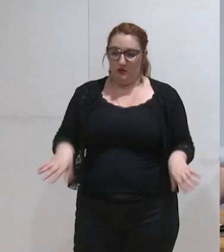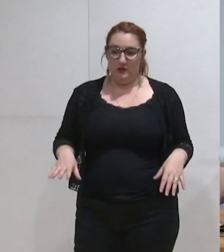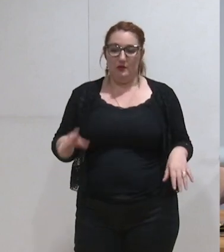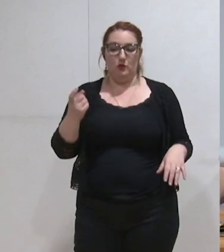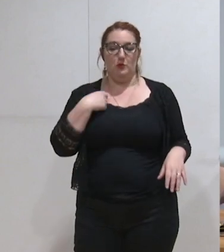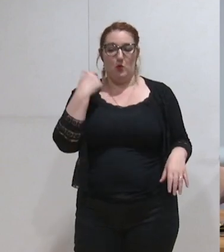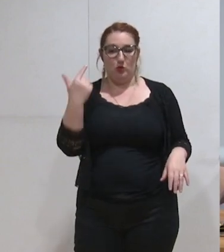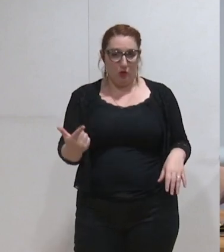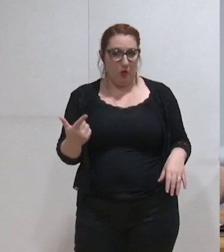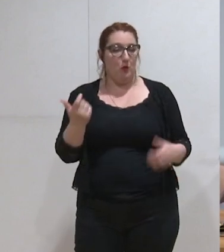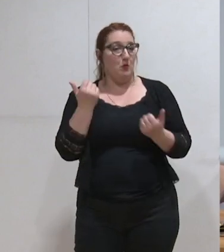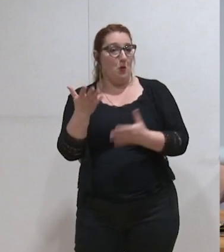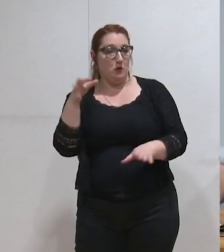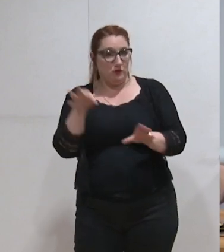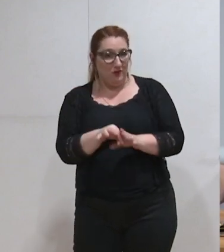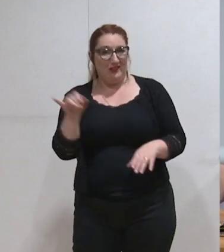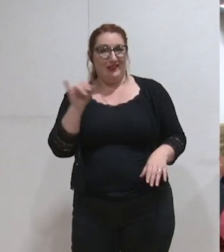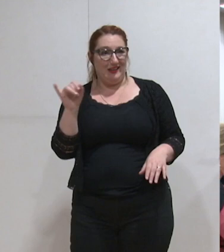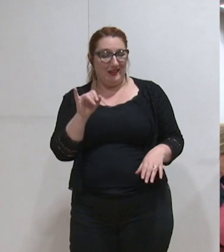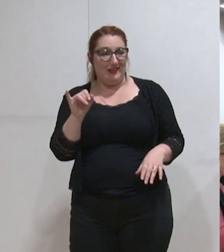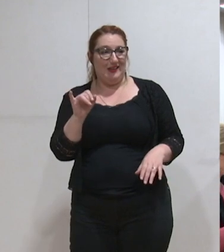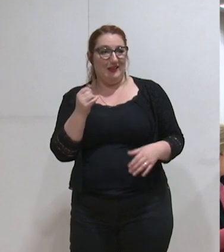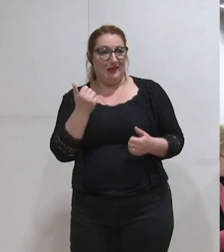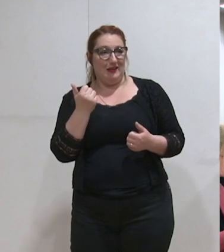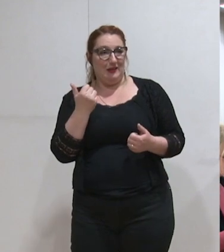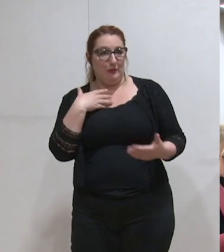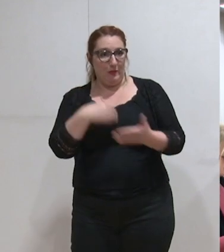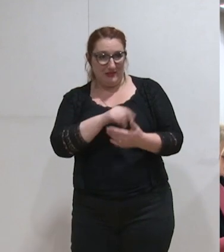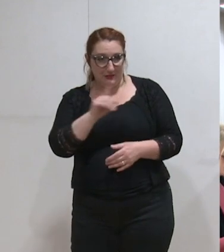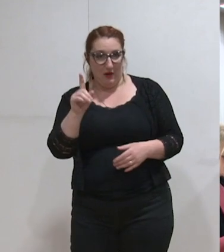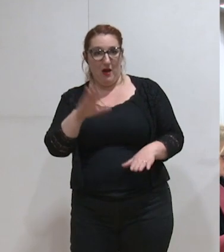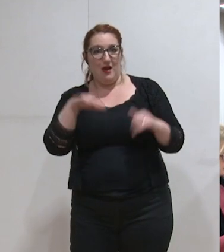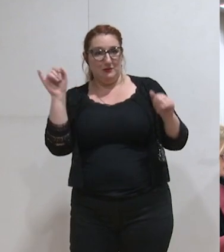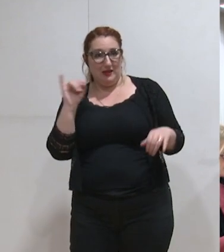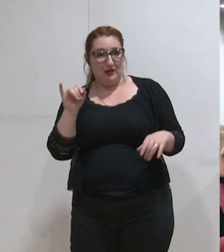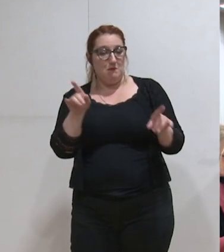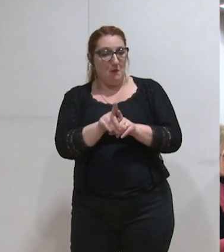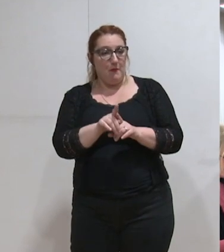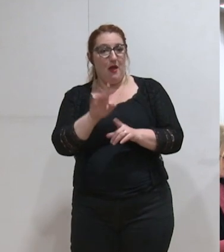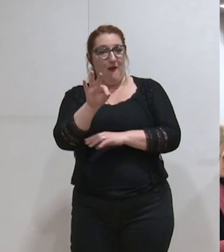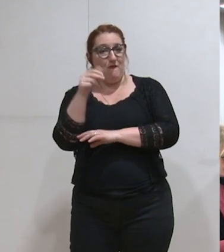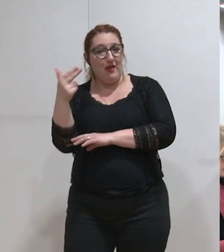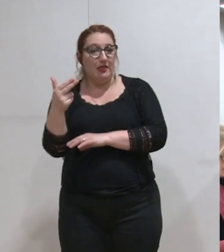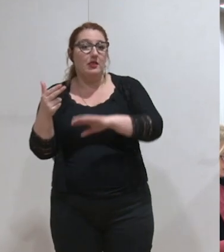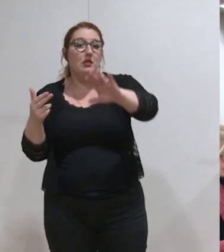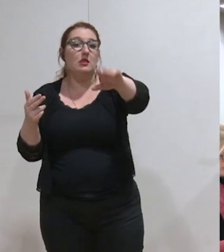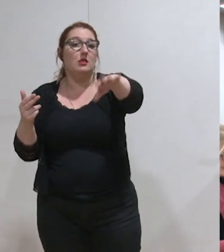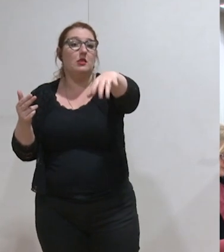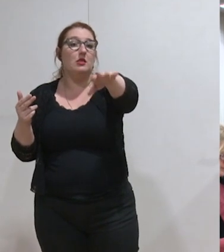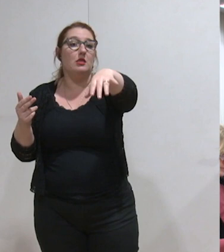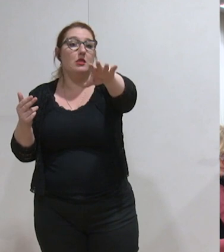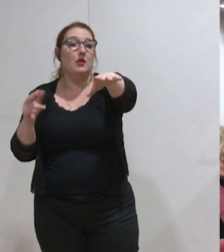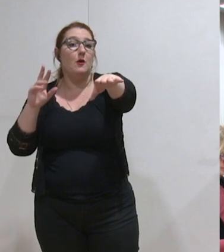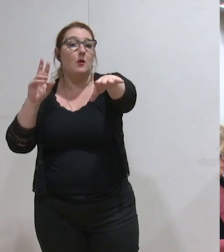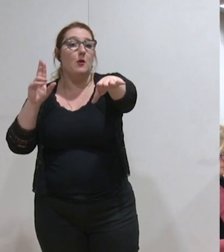2 je mets au voix qui ne prend pas part au vote qui s'abstient idem Front National et